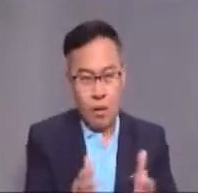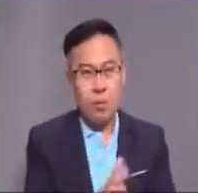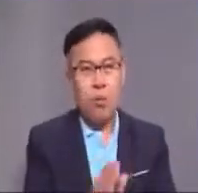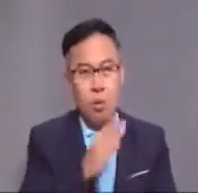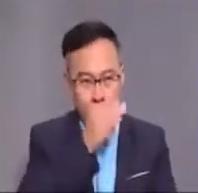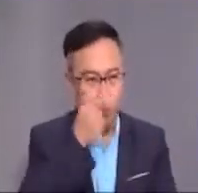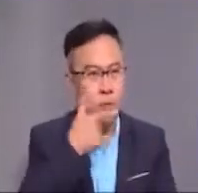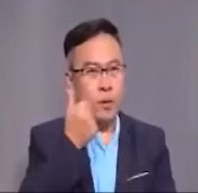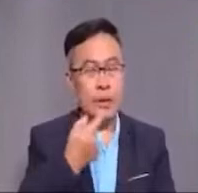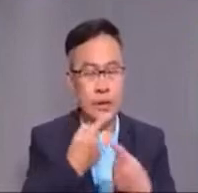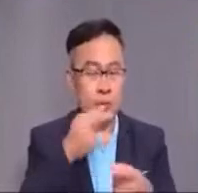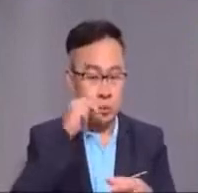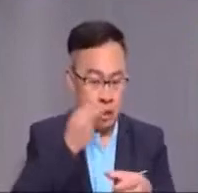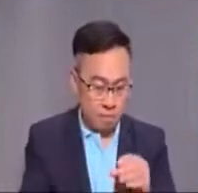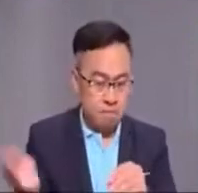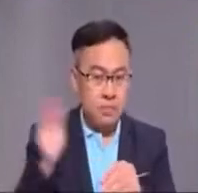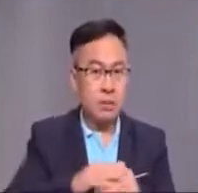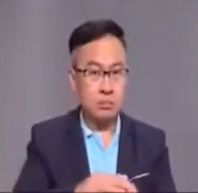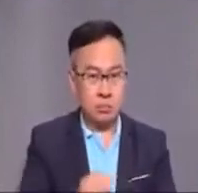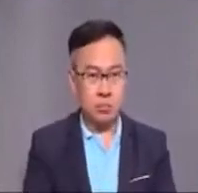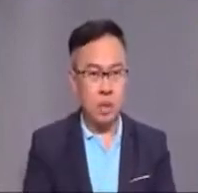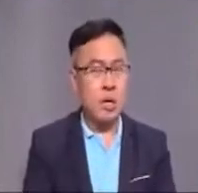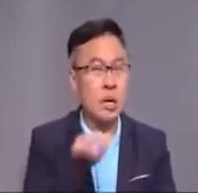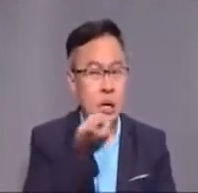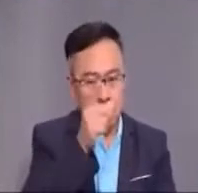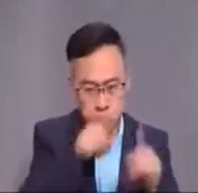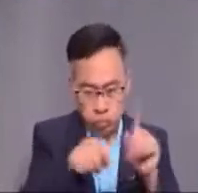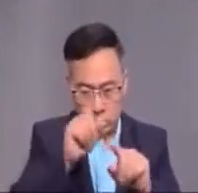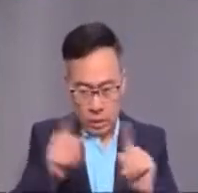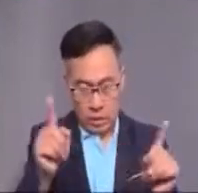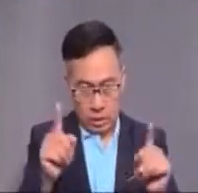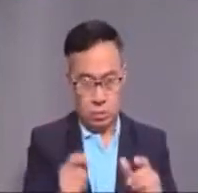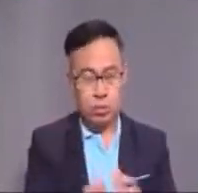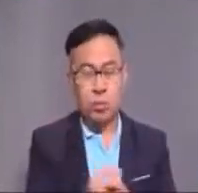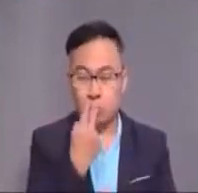ะหน่อยนะ จะใส่น้ำให้เยอะหน่อยข้าวแต่ละที่นี่เราต้องถามคนที่เขาผลิตด้วยนะครับ